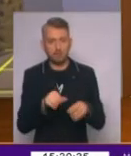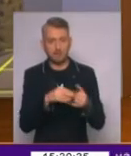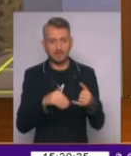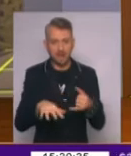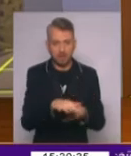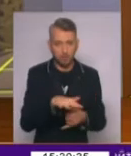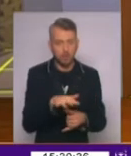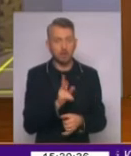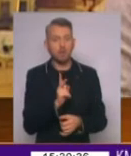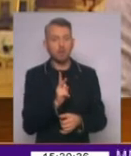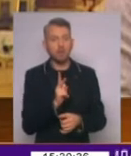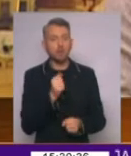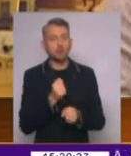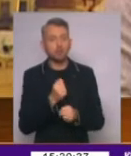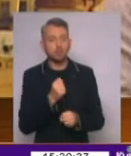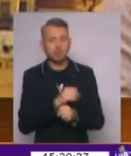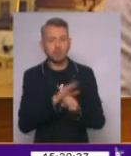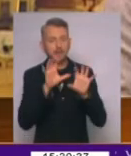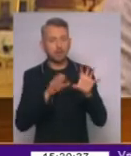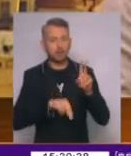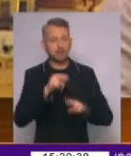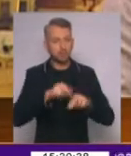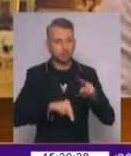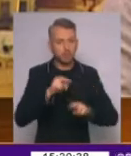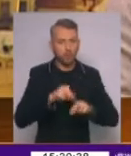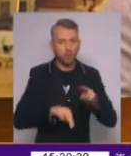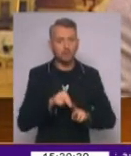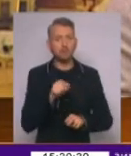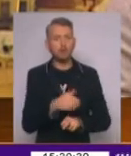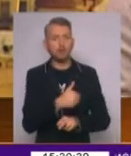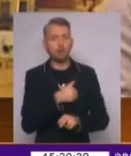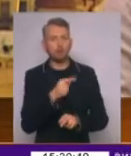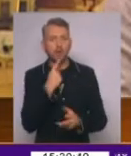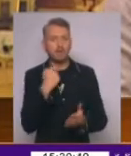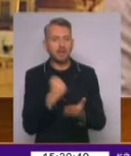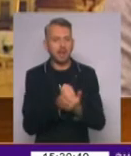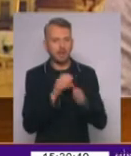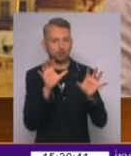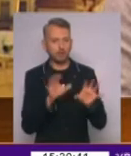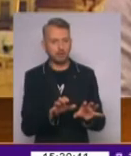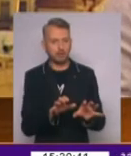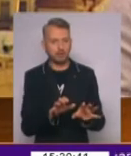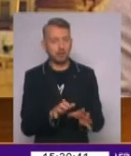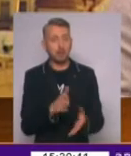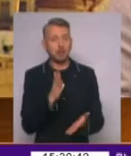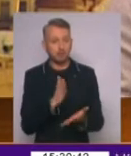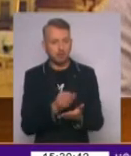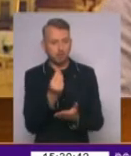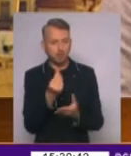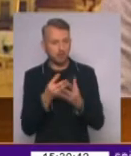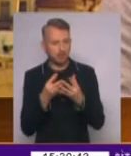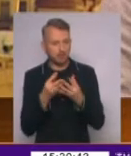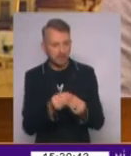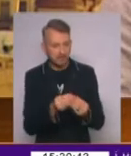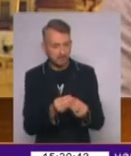які зробили незаконні забудови, які її хочуть легалізувати, відповідно, є грошовий тиск, наскільки